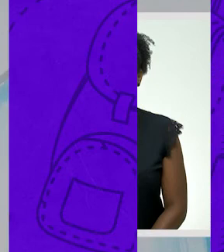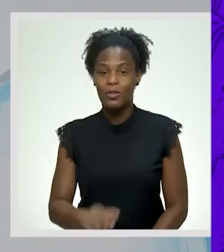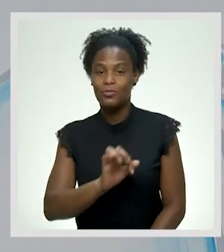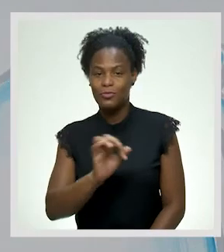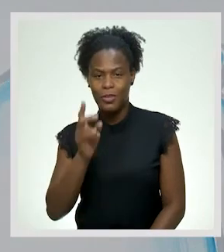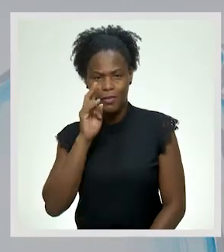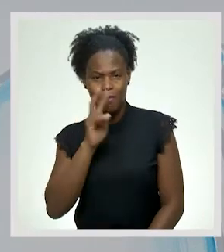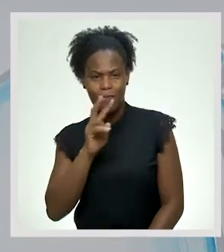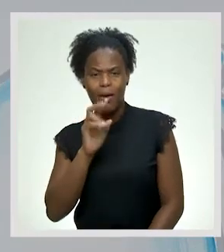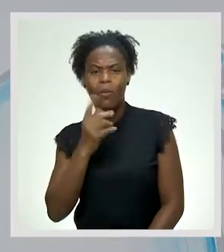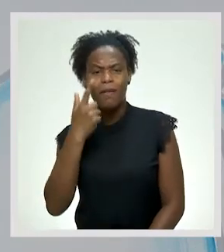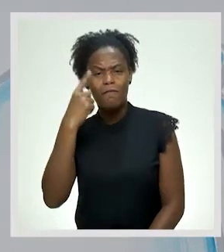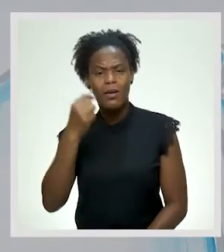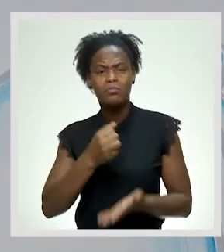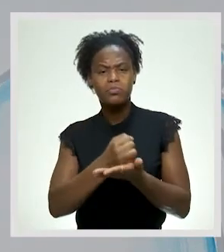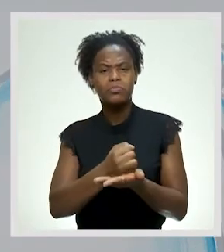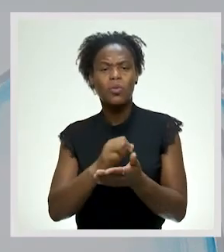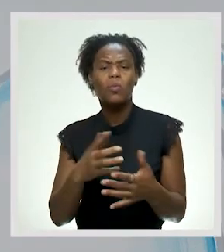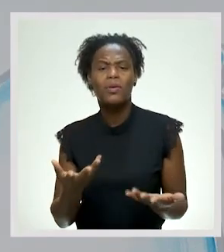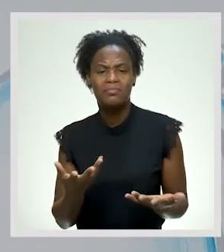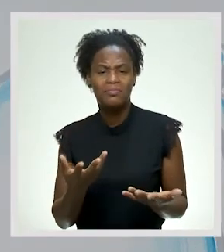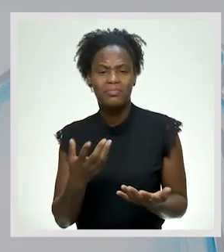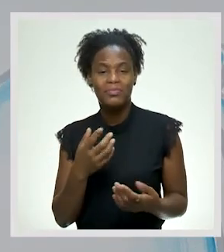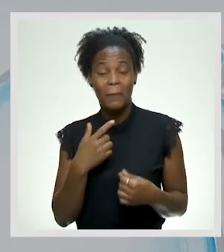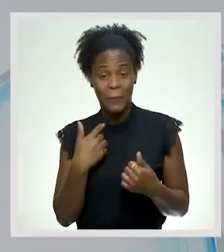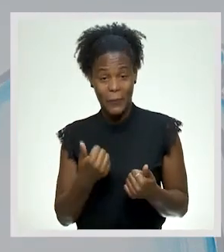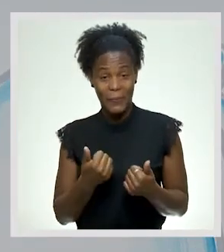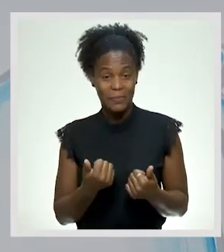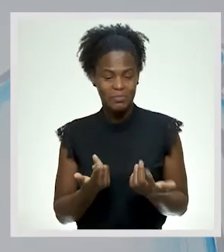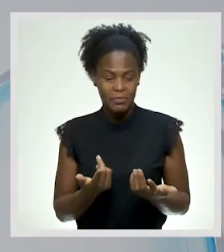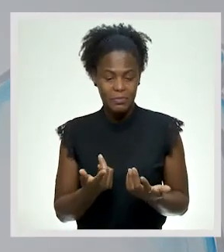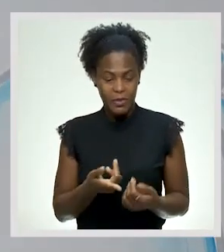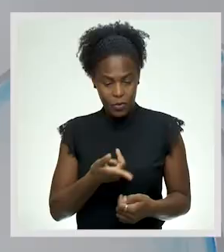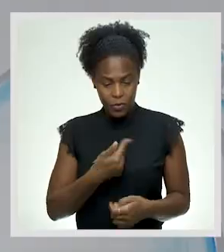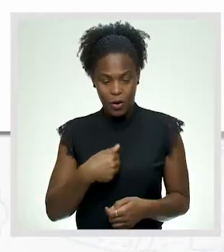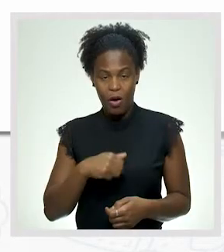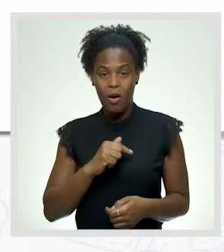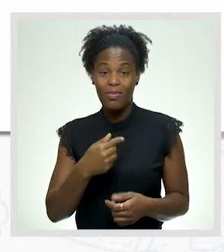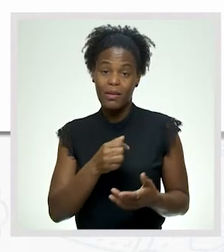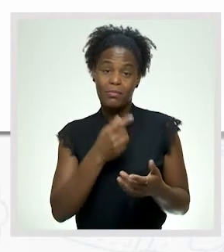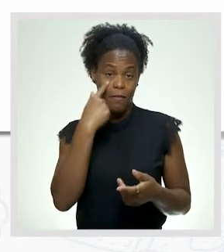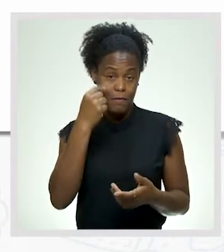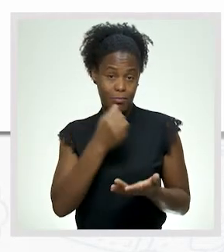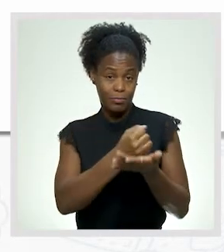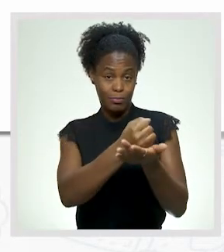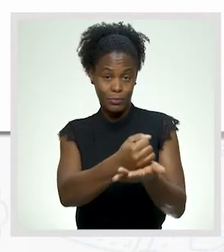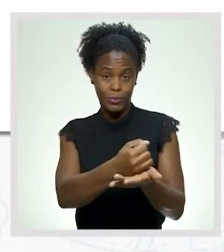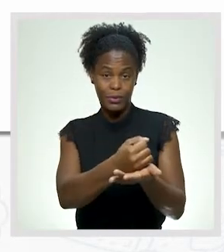Vous avez identifié les auxiliaires? Très bien. Donc nous avons auxiliaire